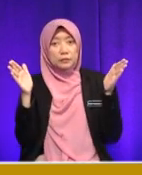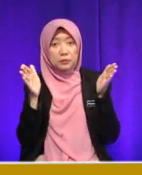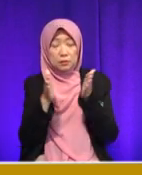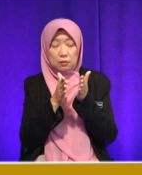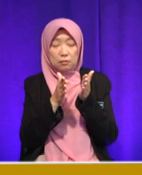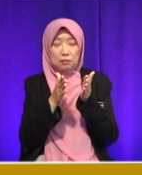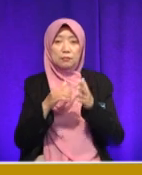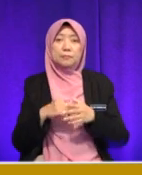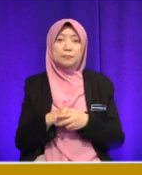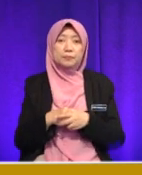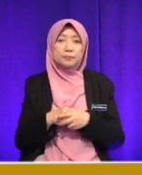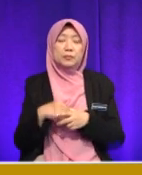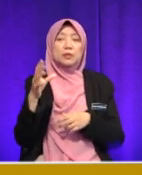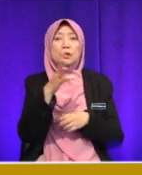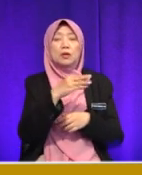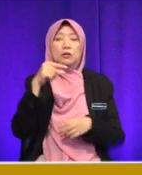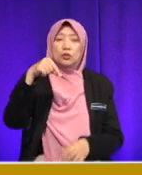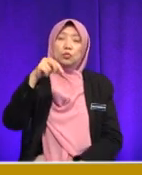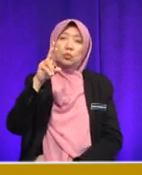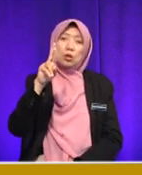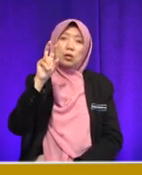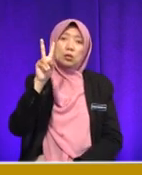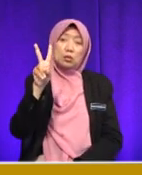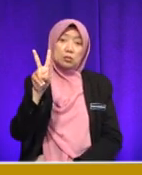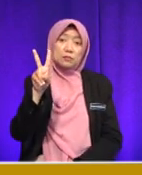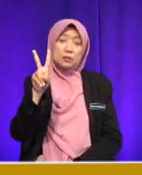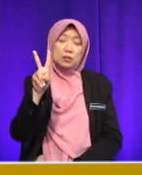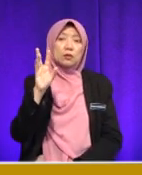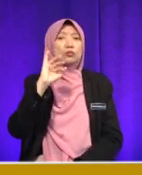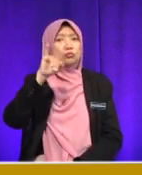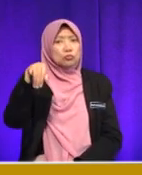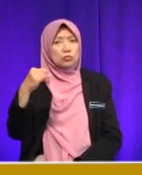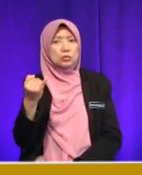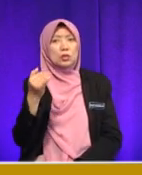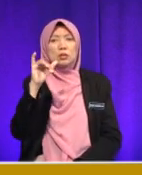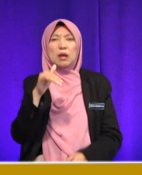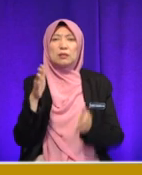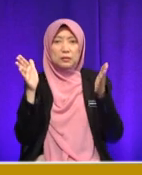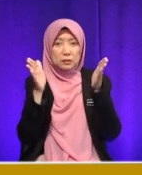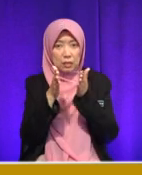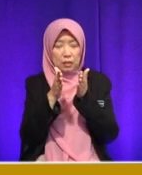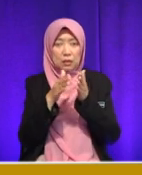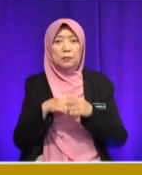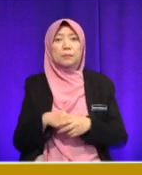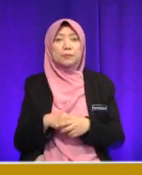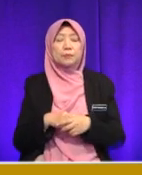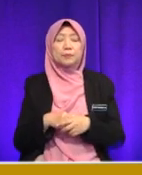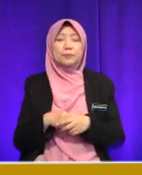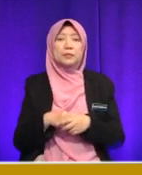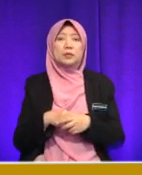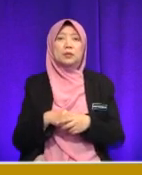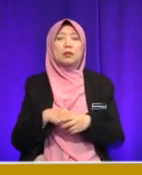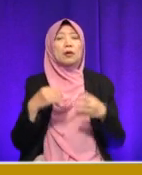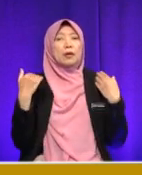ABCD. Dan QRSV. QRSV juga adalah yang kecil. Merupakan